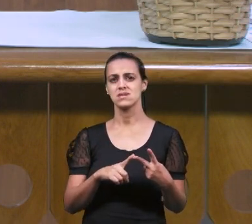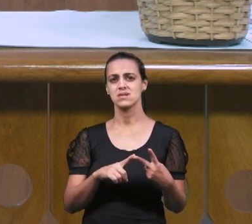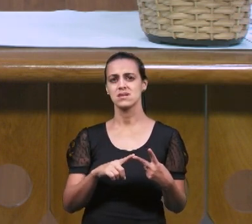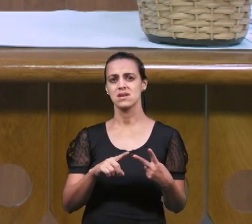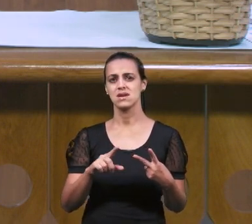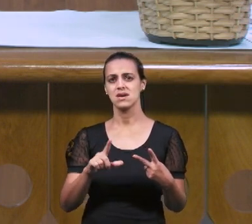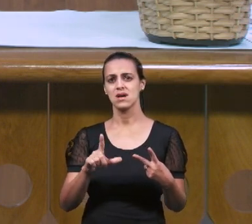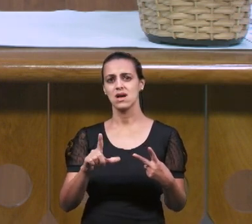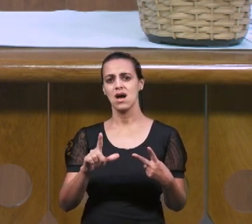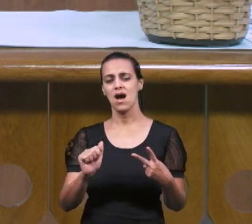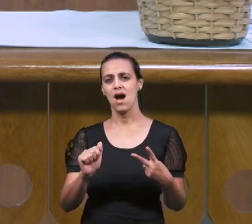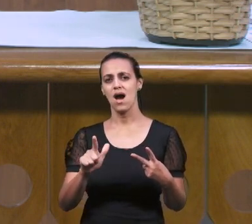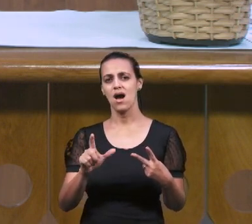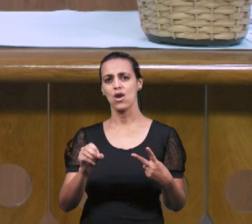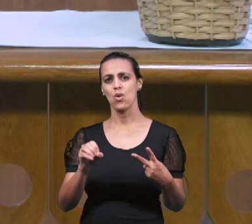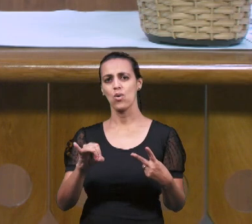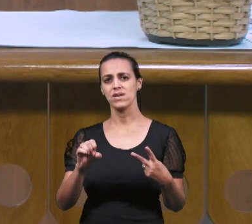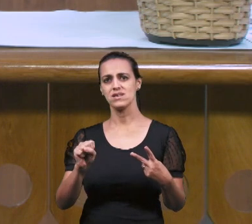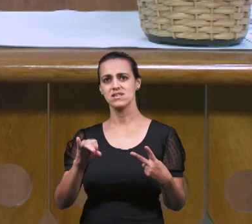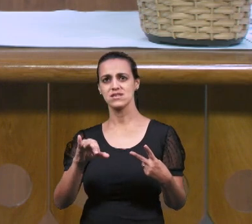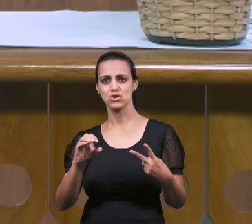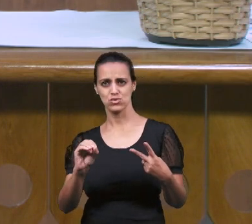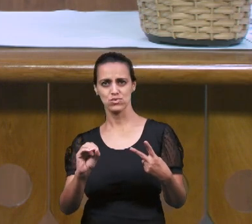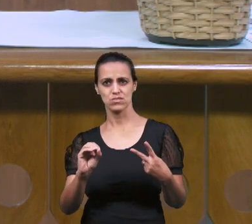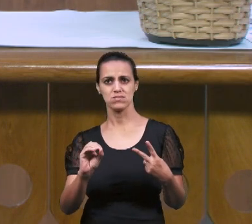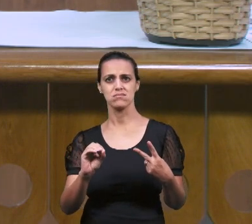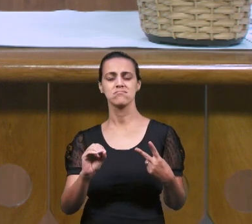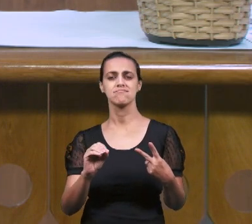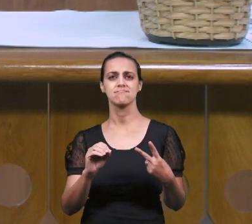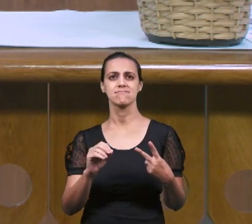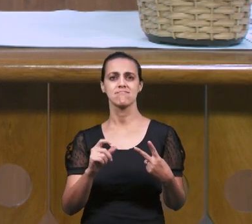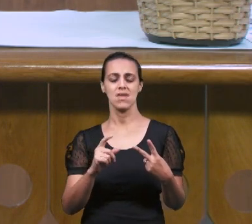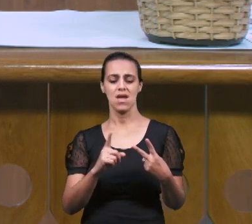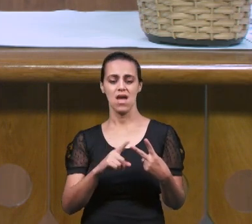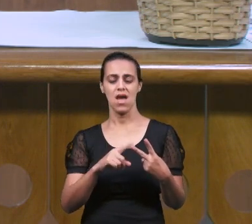plus récemment le pasteur Aloysio d'Assis Ribeiro. Il est